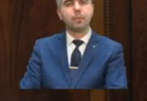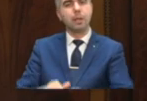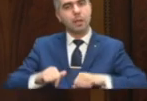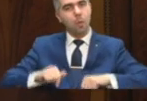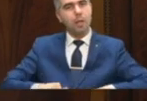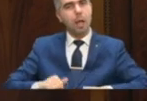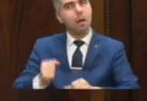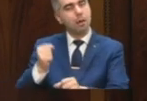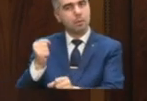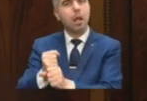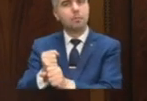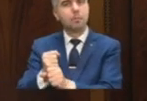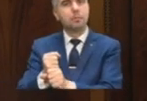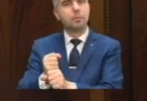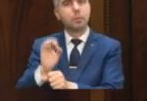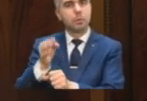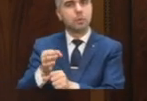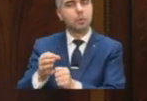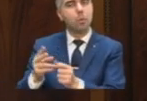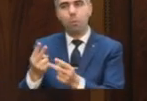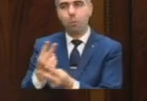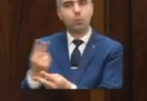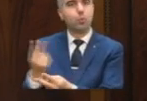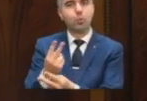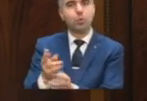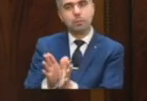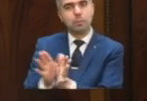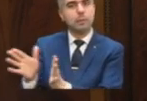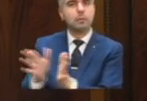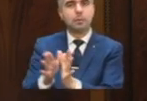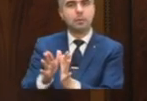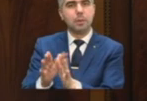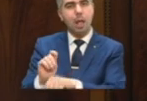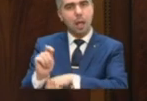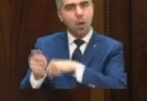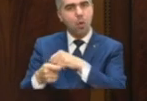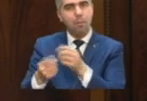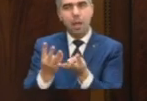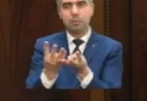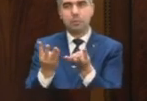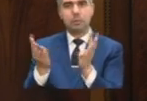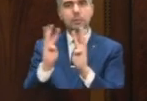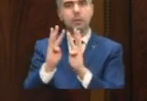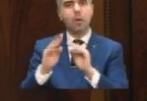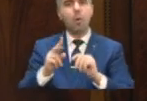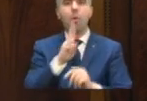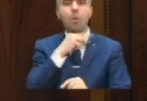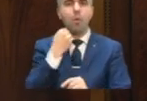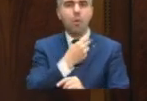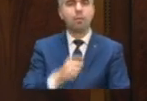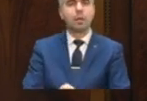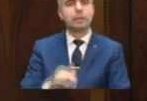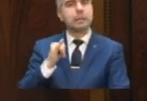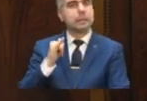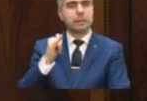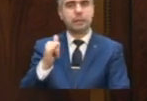اليوم كوزاره على هذا المنظور الجديد بمعيه الاعضاء ديال الحكومه، وكنقولوا اليوم اكثر من